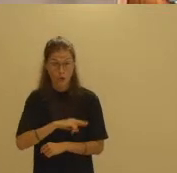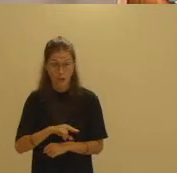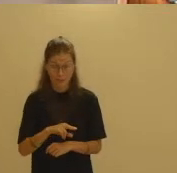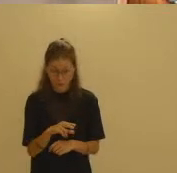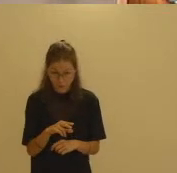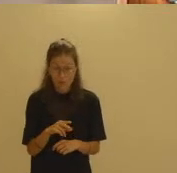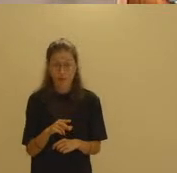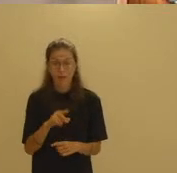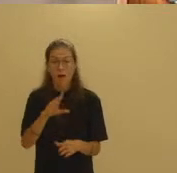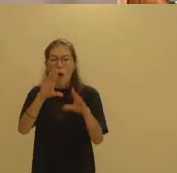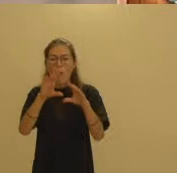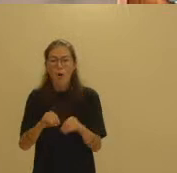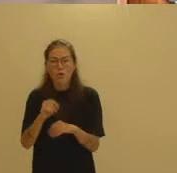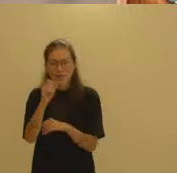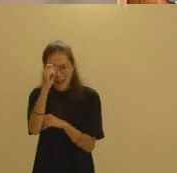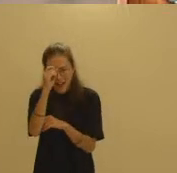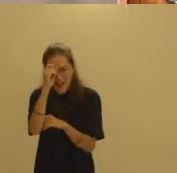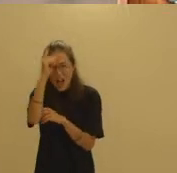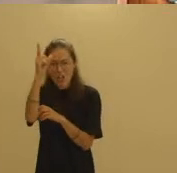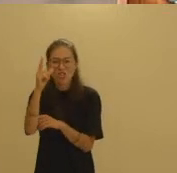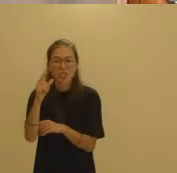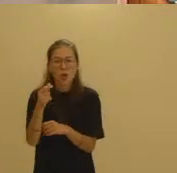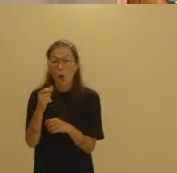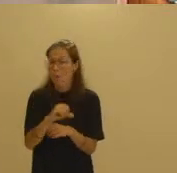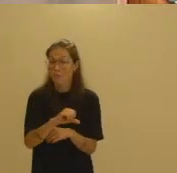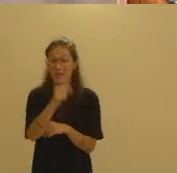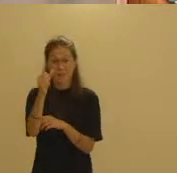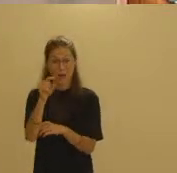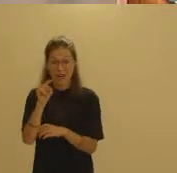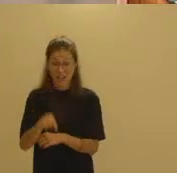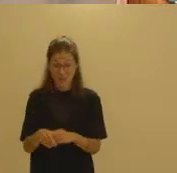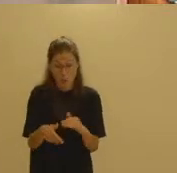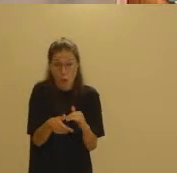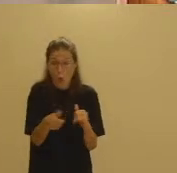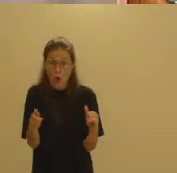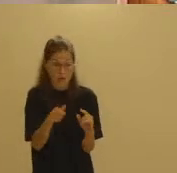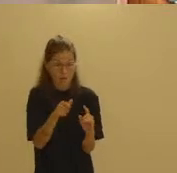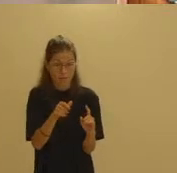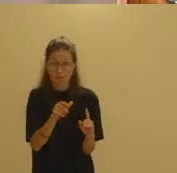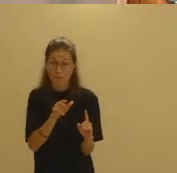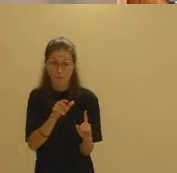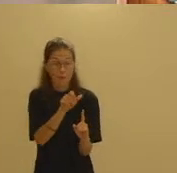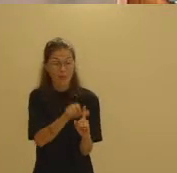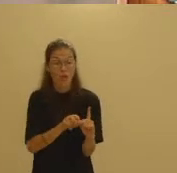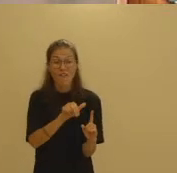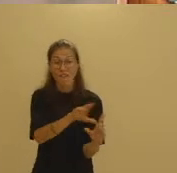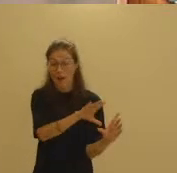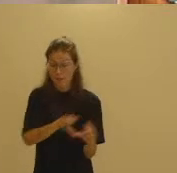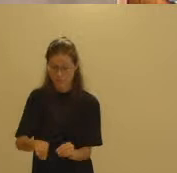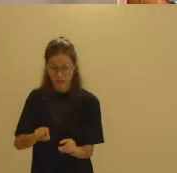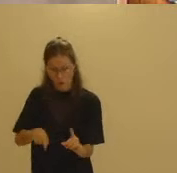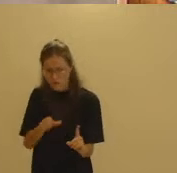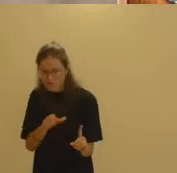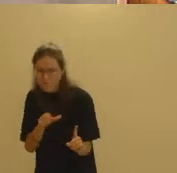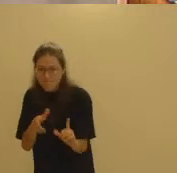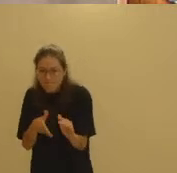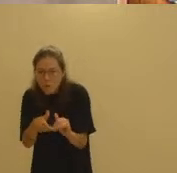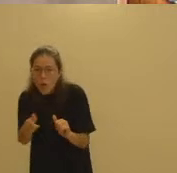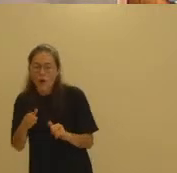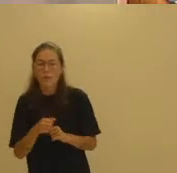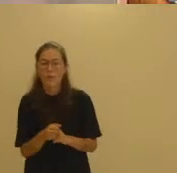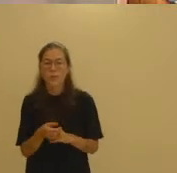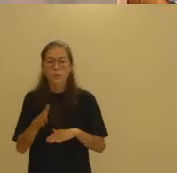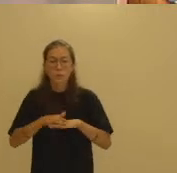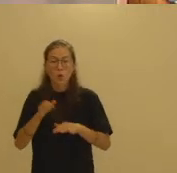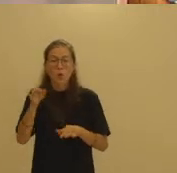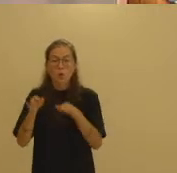poste d'ingénieur principal qui nécessite un tuilage de quelques semaines. Le jury de recrutement, composé de